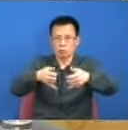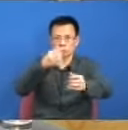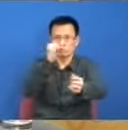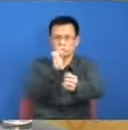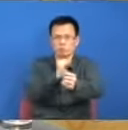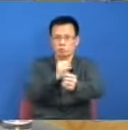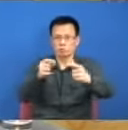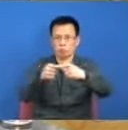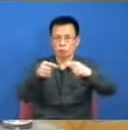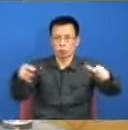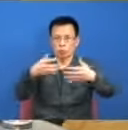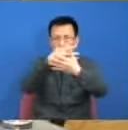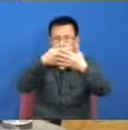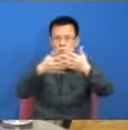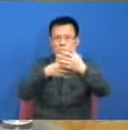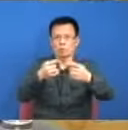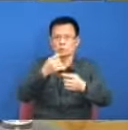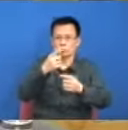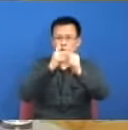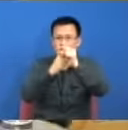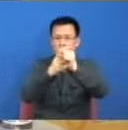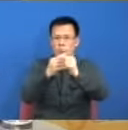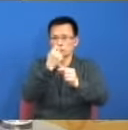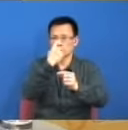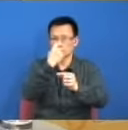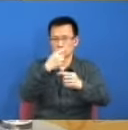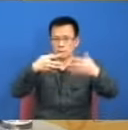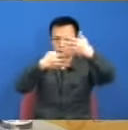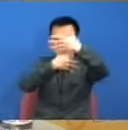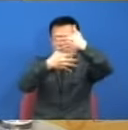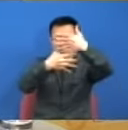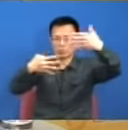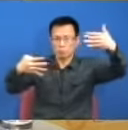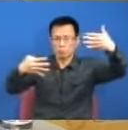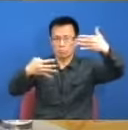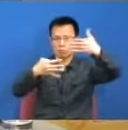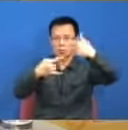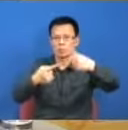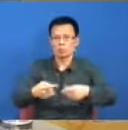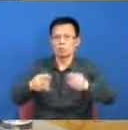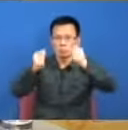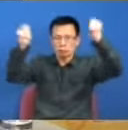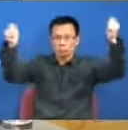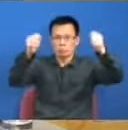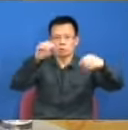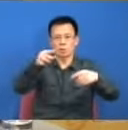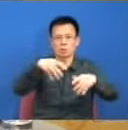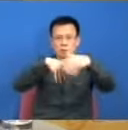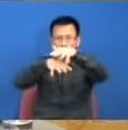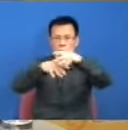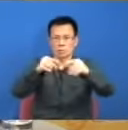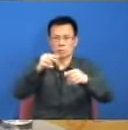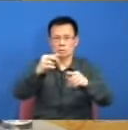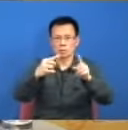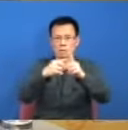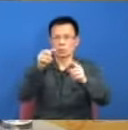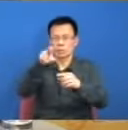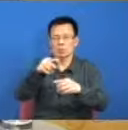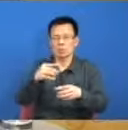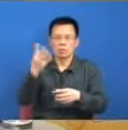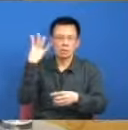公安條例，中英對照嘅，咁啊請你立即離開。佢會舉呢一樣嘢，咁擺明就係尋日係冇舉